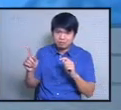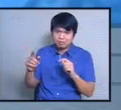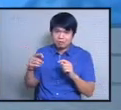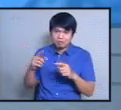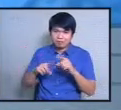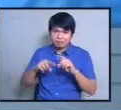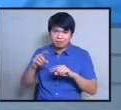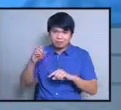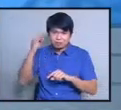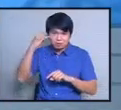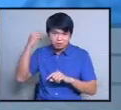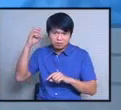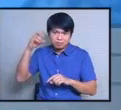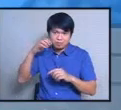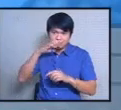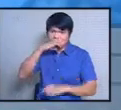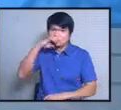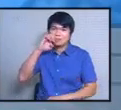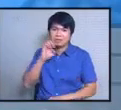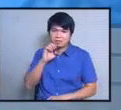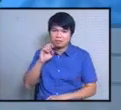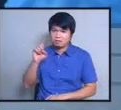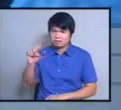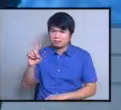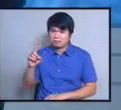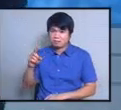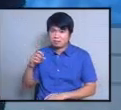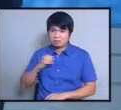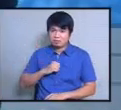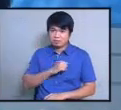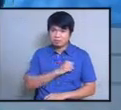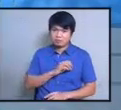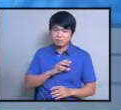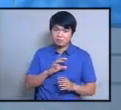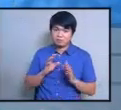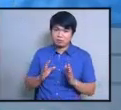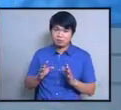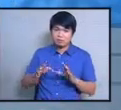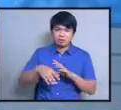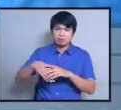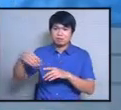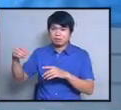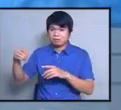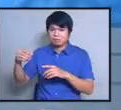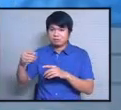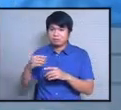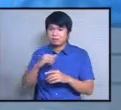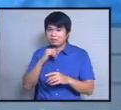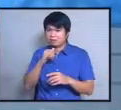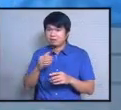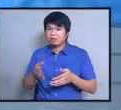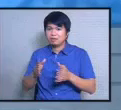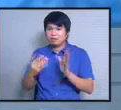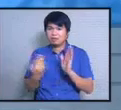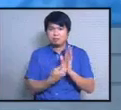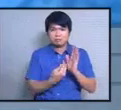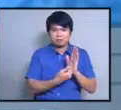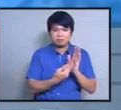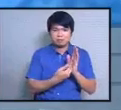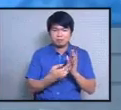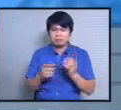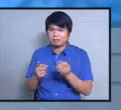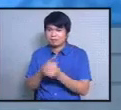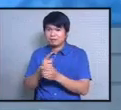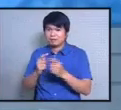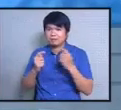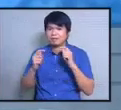Joseph Estrada. Isa po si Pimentel sa mga senador na nag-walk out nang hindi payagan ng pagbubukas ng isang ebidensya sa impeachment trial.